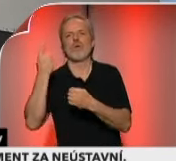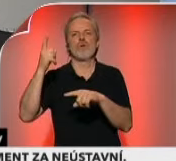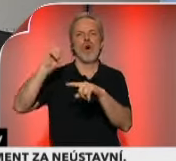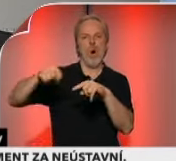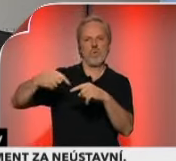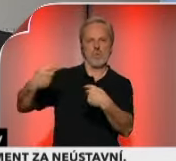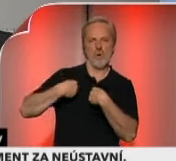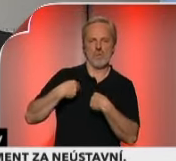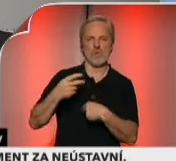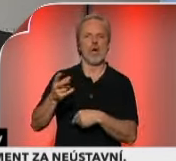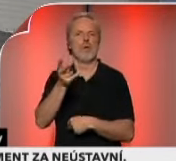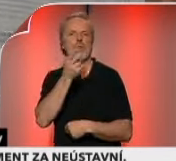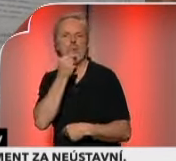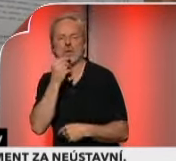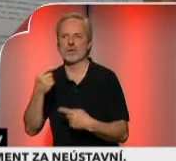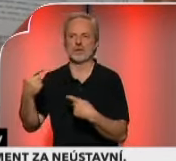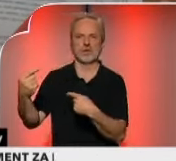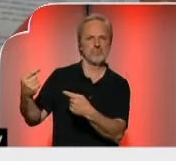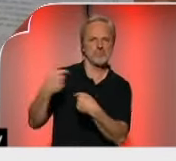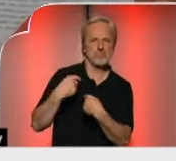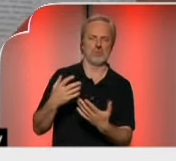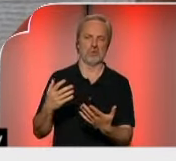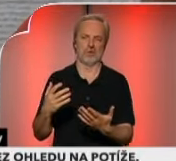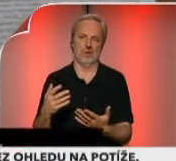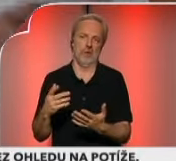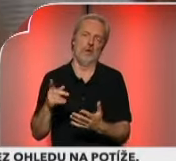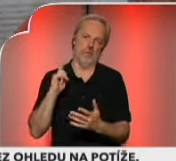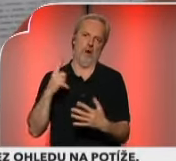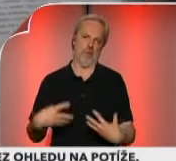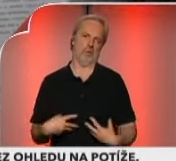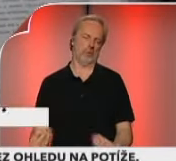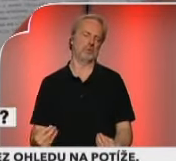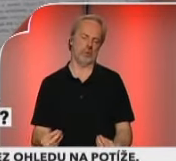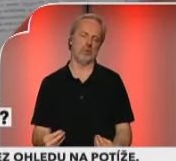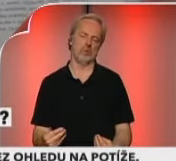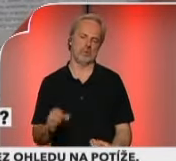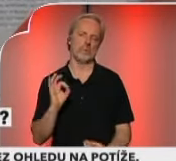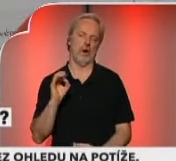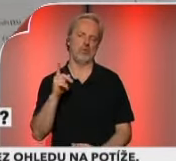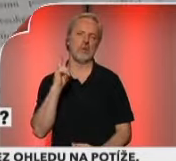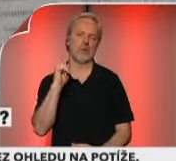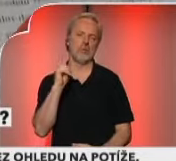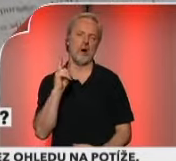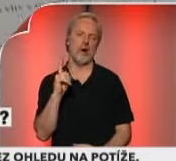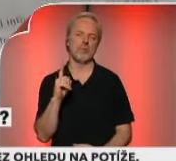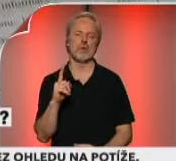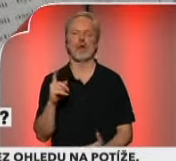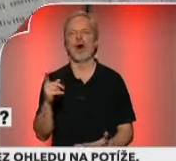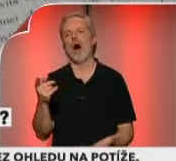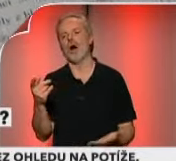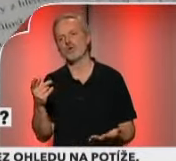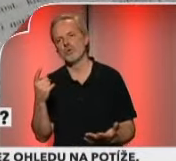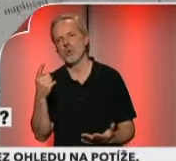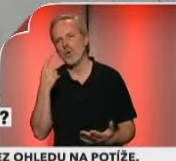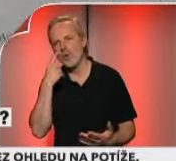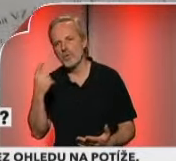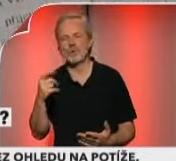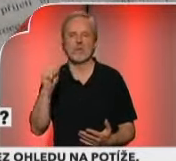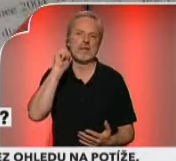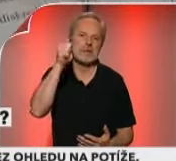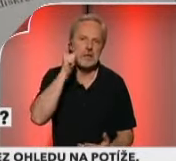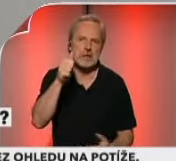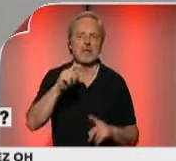jednání mandátového a imunitního výboru nebo eh po vydání Vlastě parkanové sněmovnou Tak já